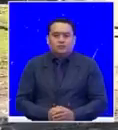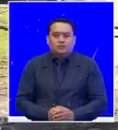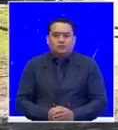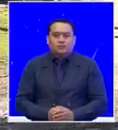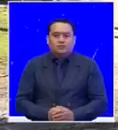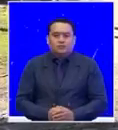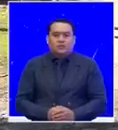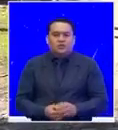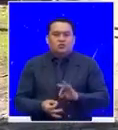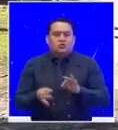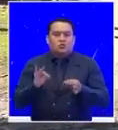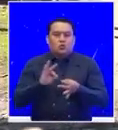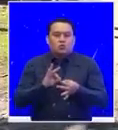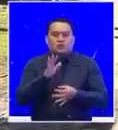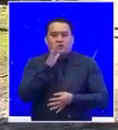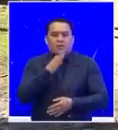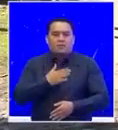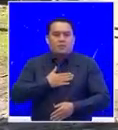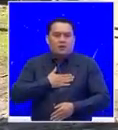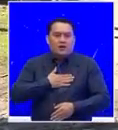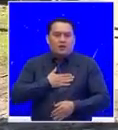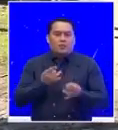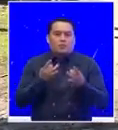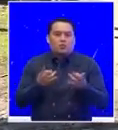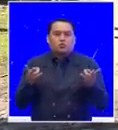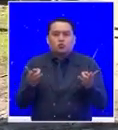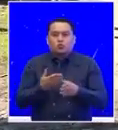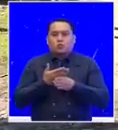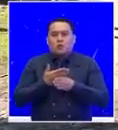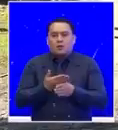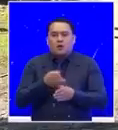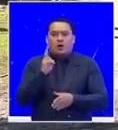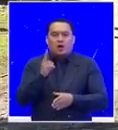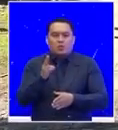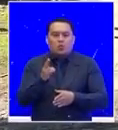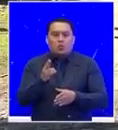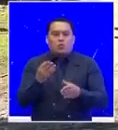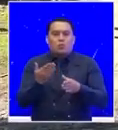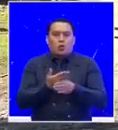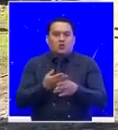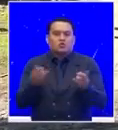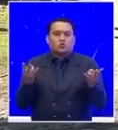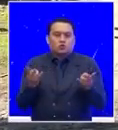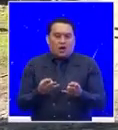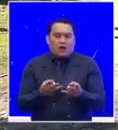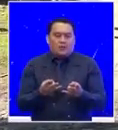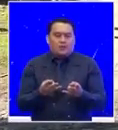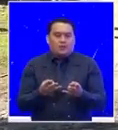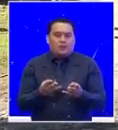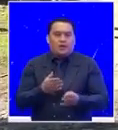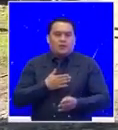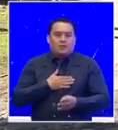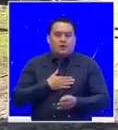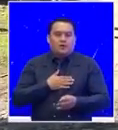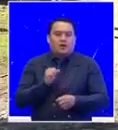сложное время, когда весь мир борется с пандемией, просто необходимо помогать тем, кому эта помощь нужна. И мы не